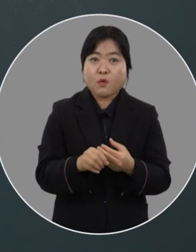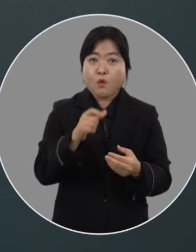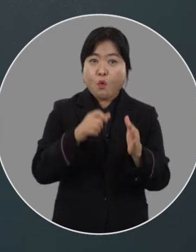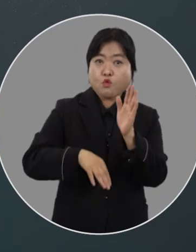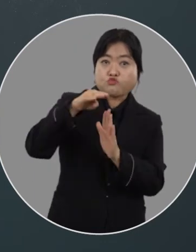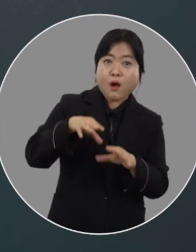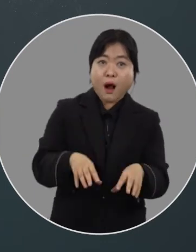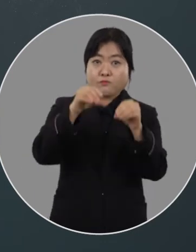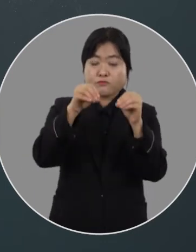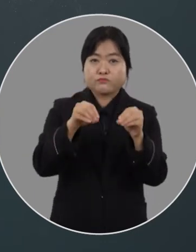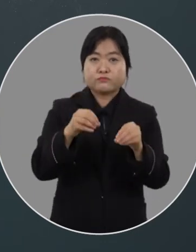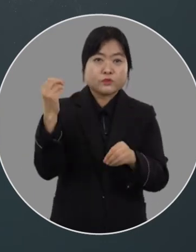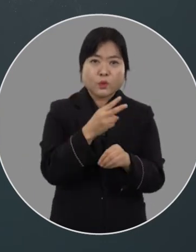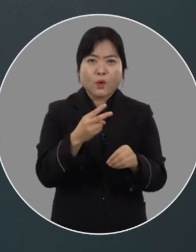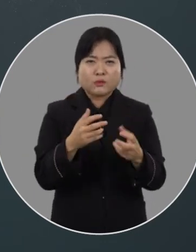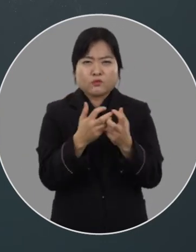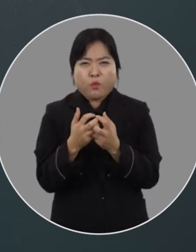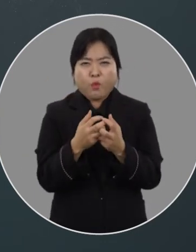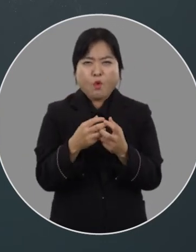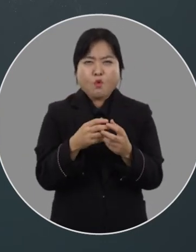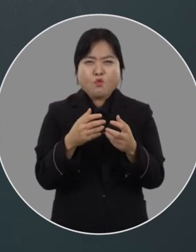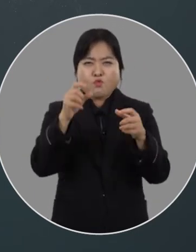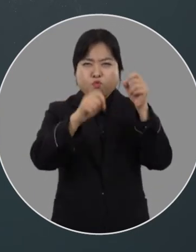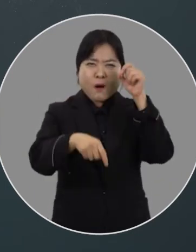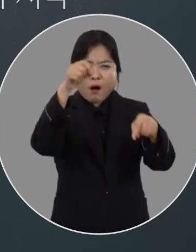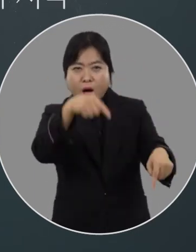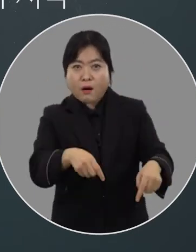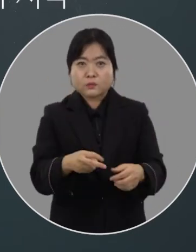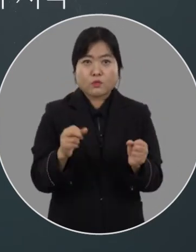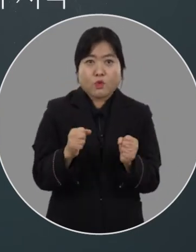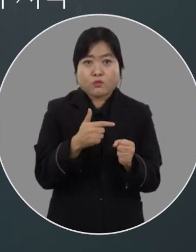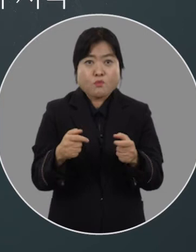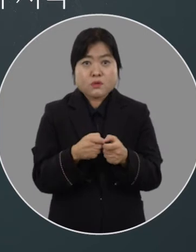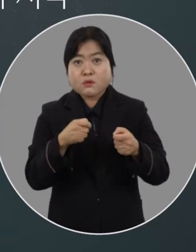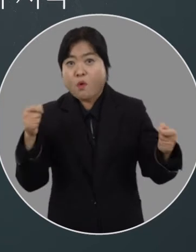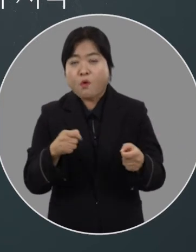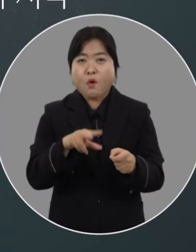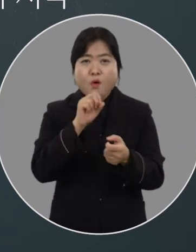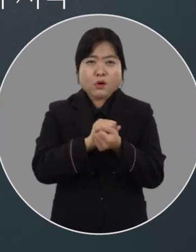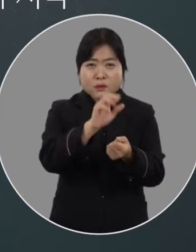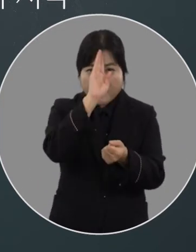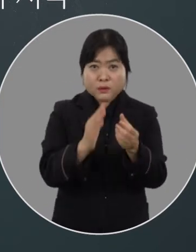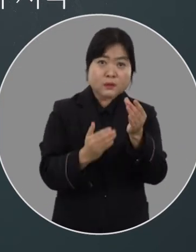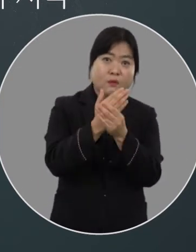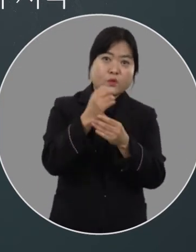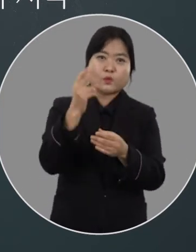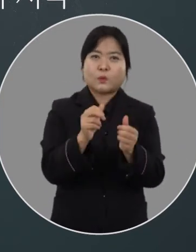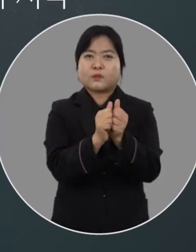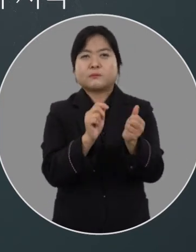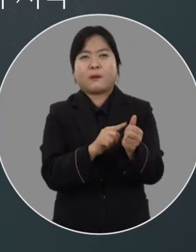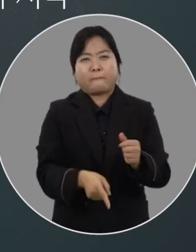가뭄이 생겨난다든지 때 아닌 서리와 우박이 내리거나 겨울이 너무 길거나 흑사병이 생겨나거나